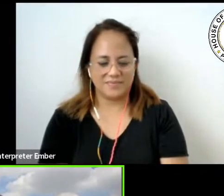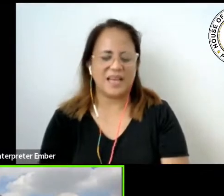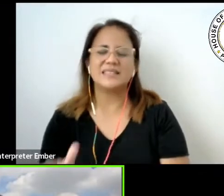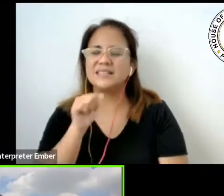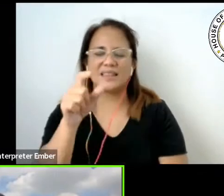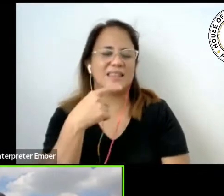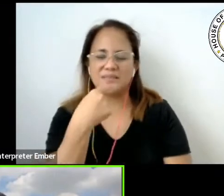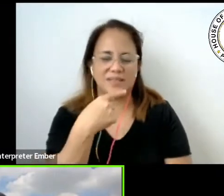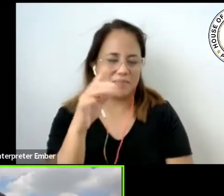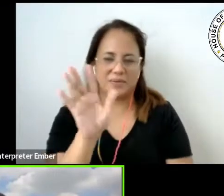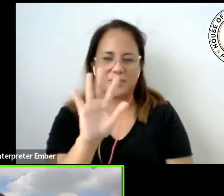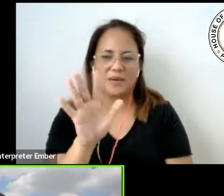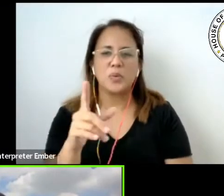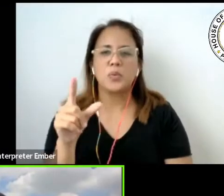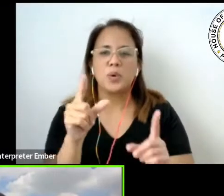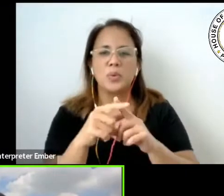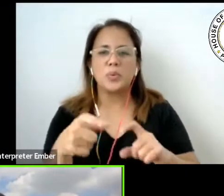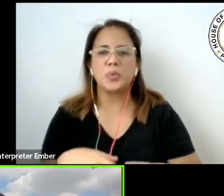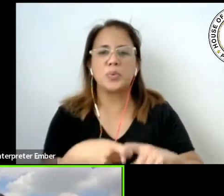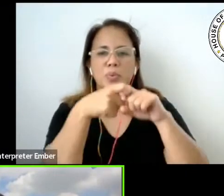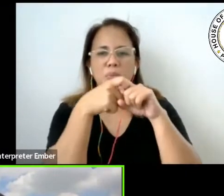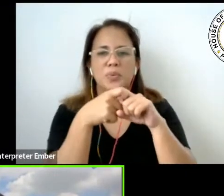Hindi naman po. Kasi yung word na suspend,